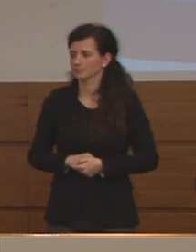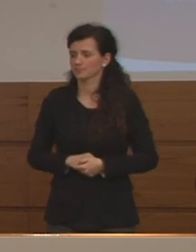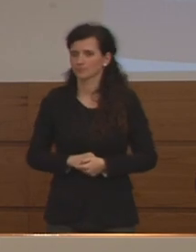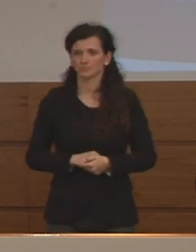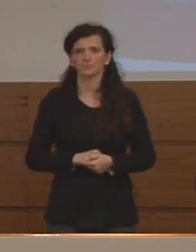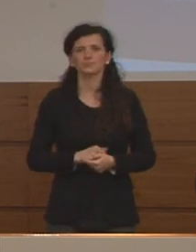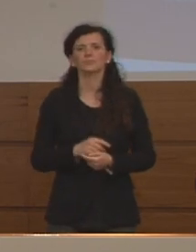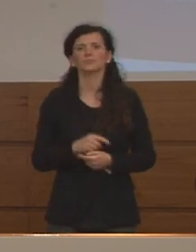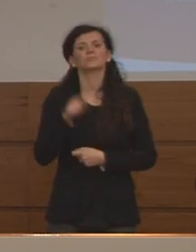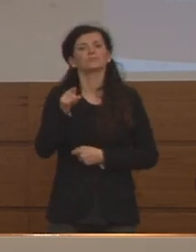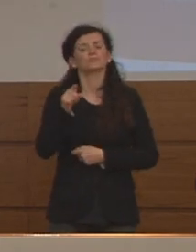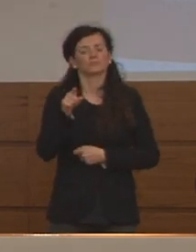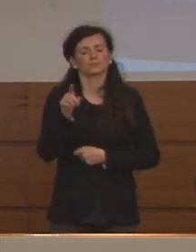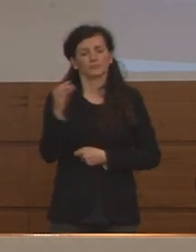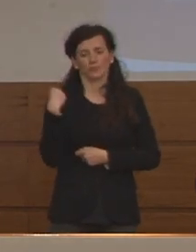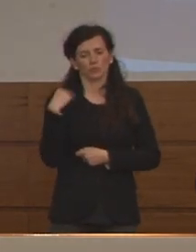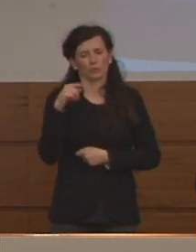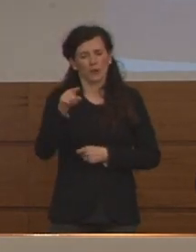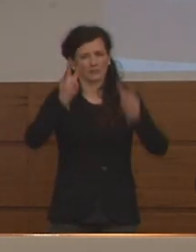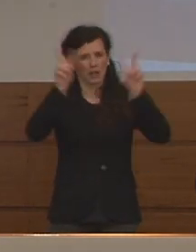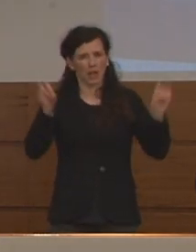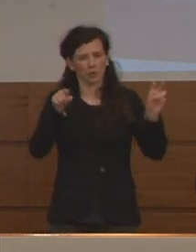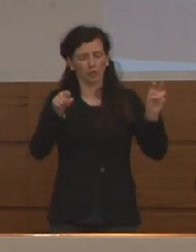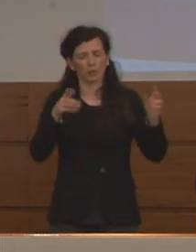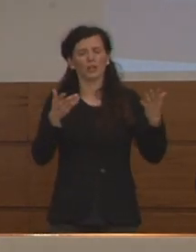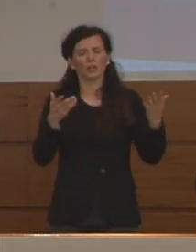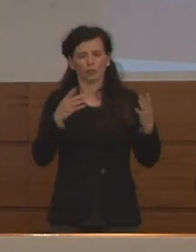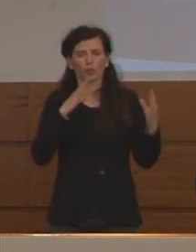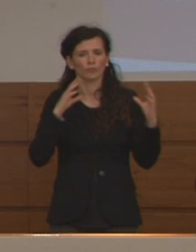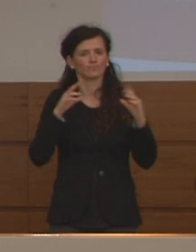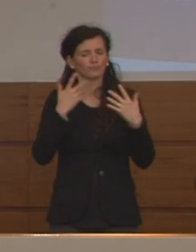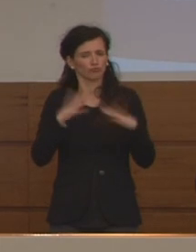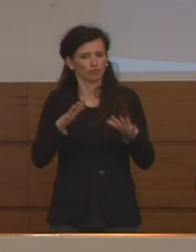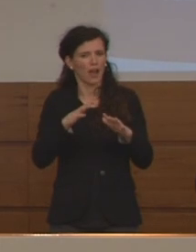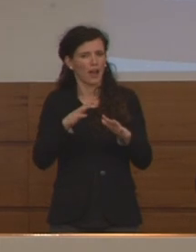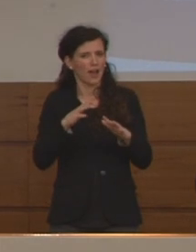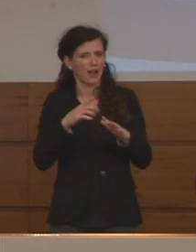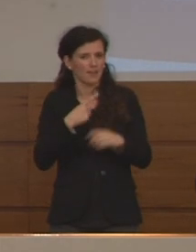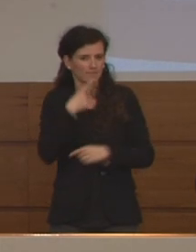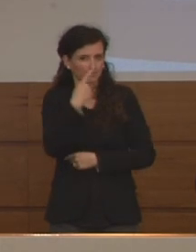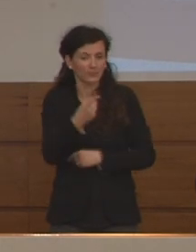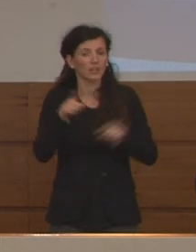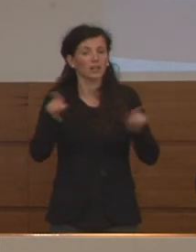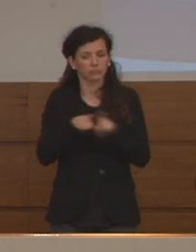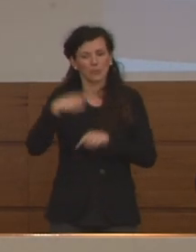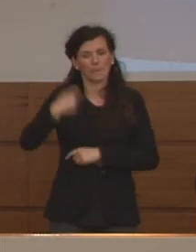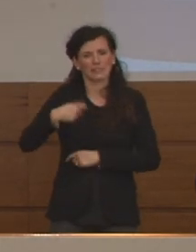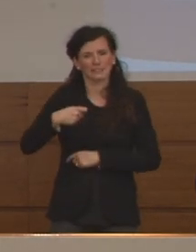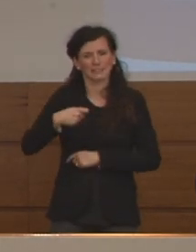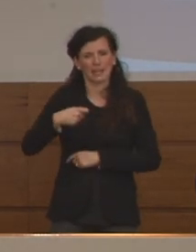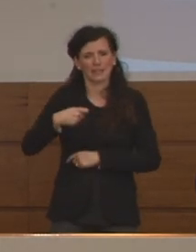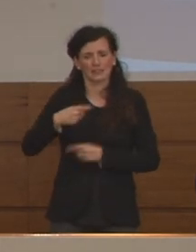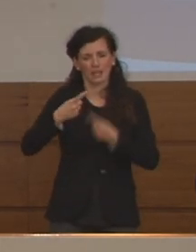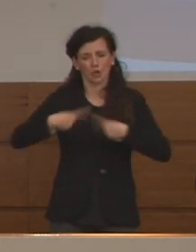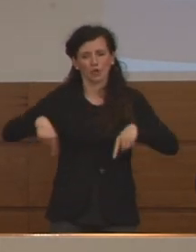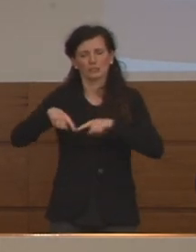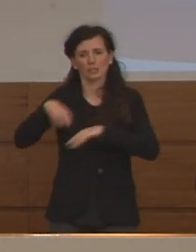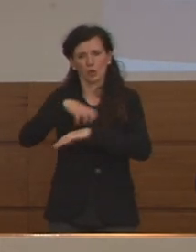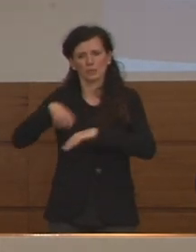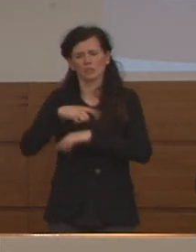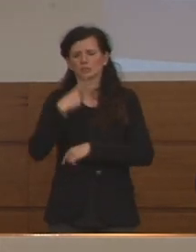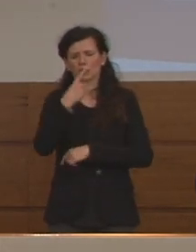questo tema si è parlato molto anche lo stesso presidente del consiglio ministri ha chiarito i termini della questione